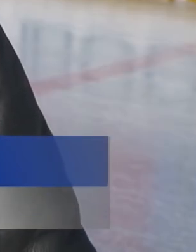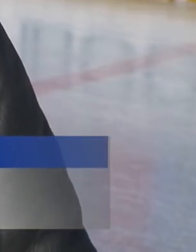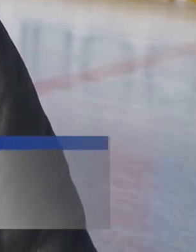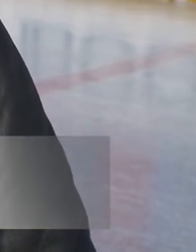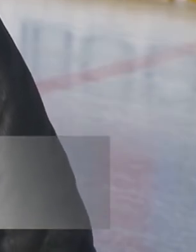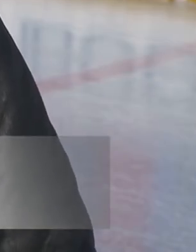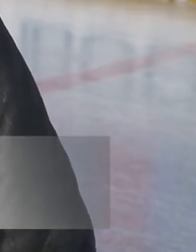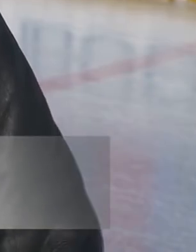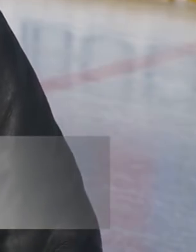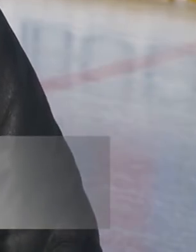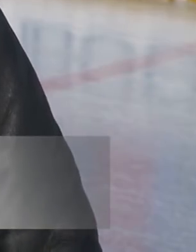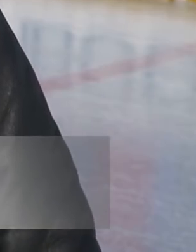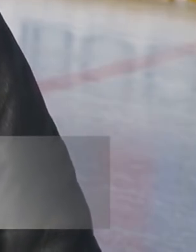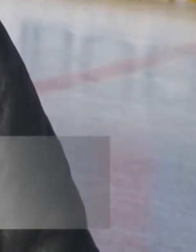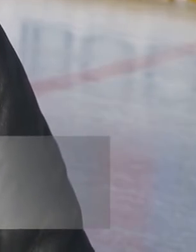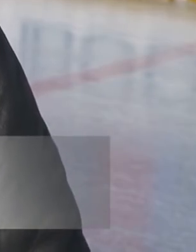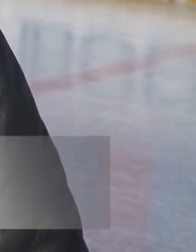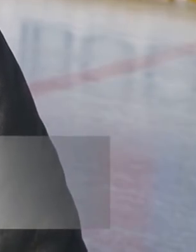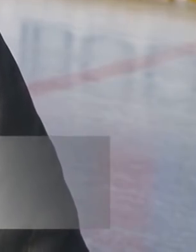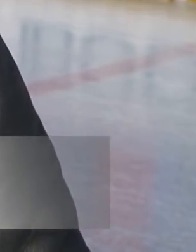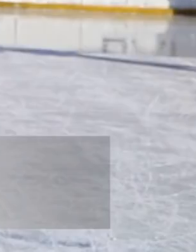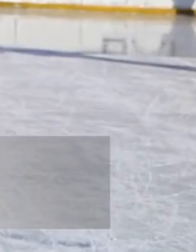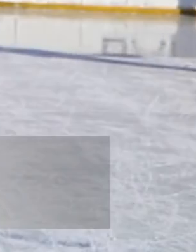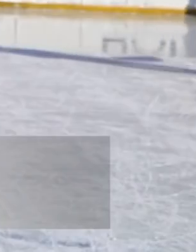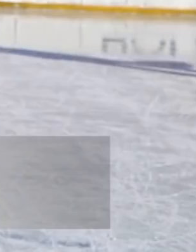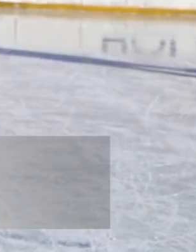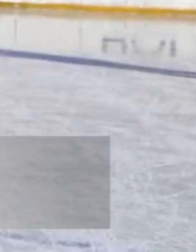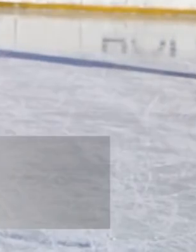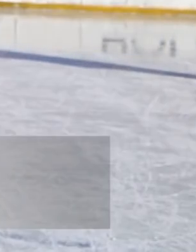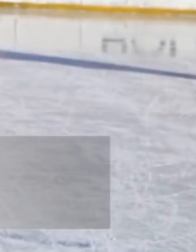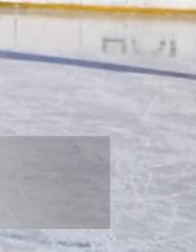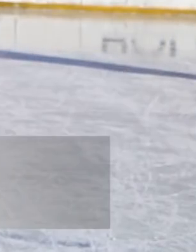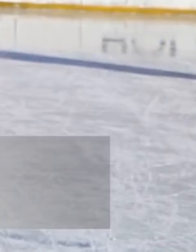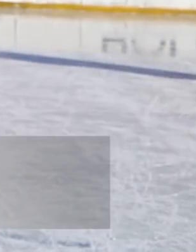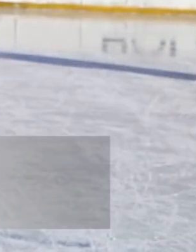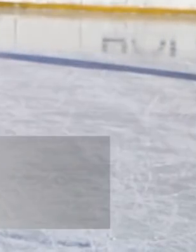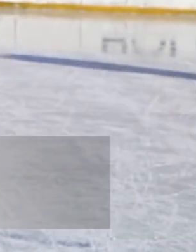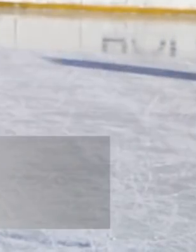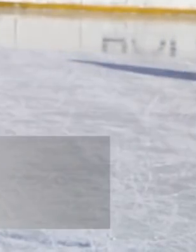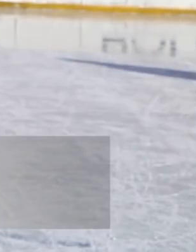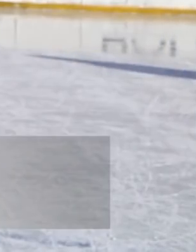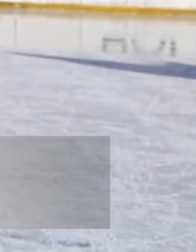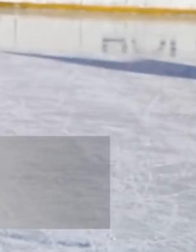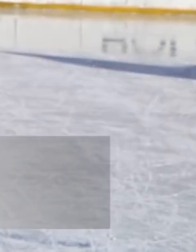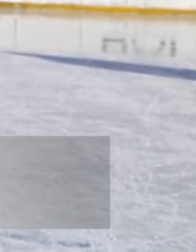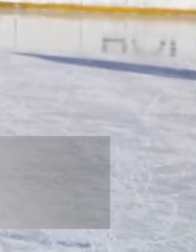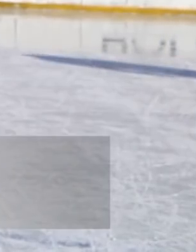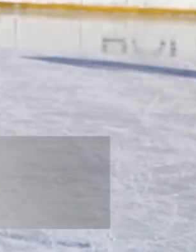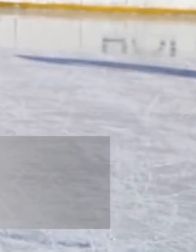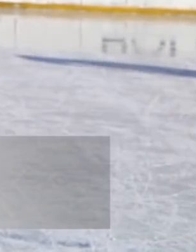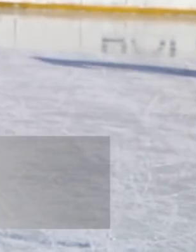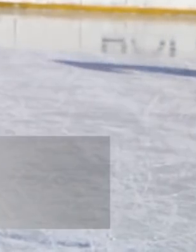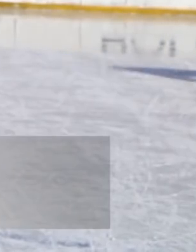Америкийн одоо шилдэг одоо тамирчид тоглож байгаа онцлог гэвэл хамгийн олон легионоор тамирчтай ийм одоо тэмцээн болж байна.